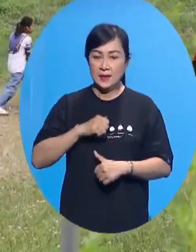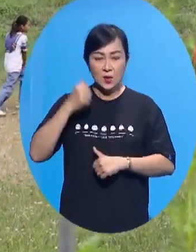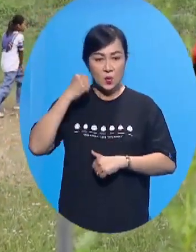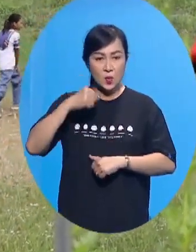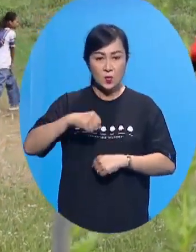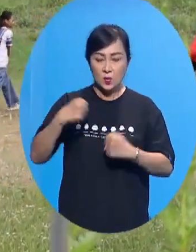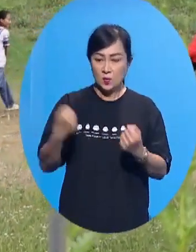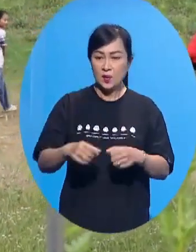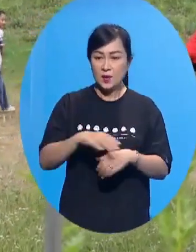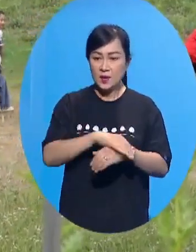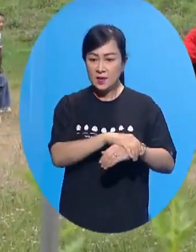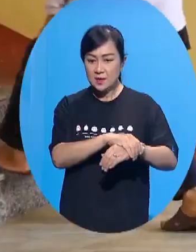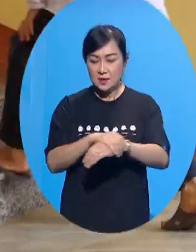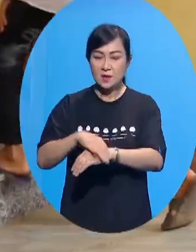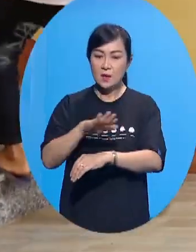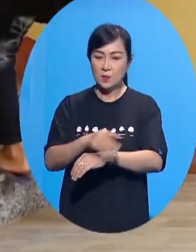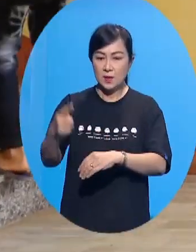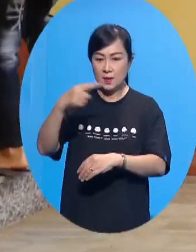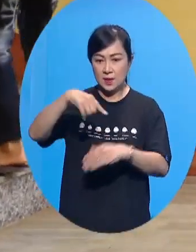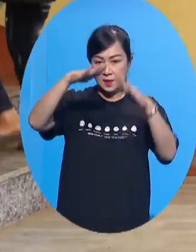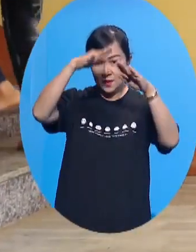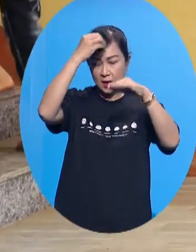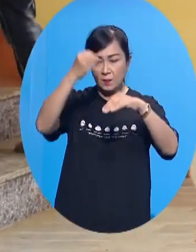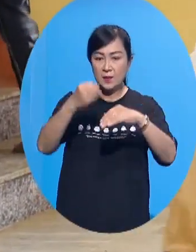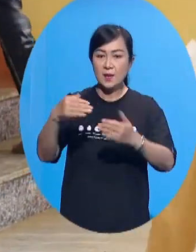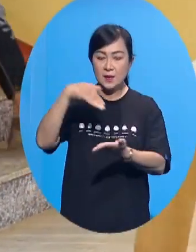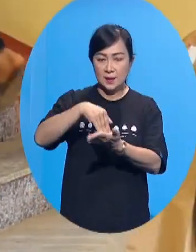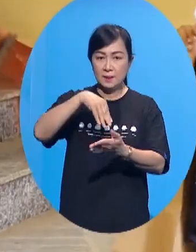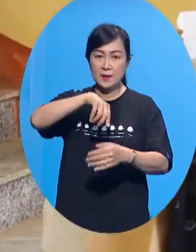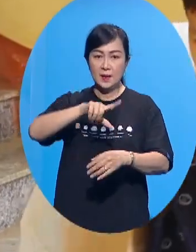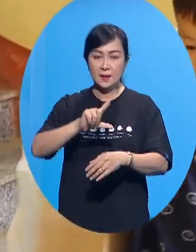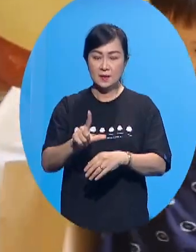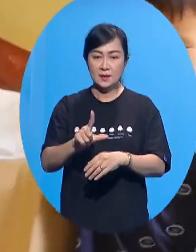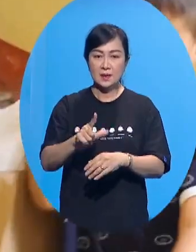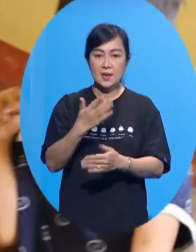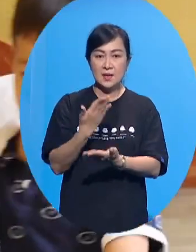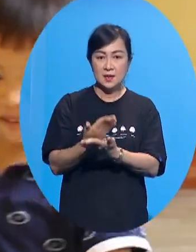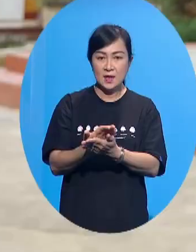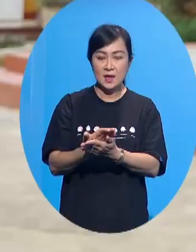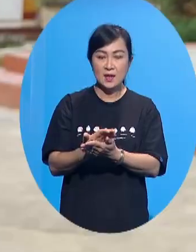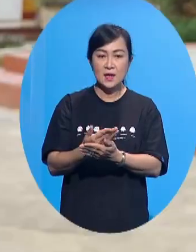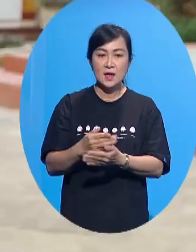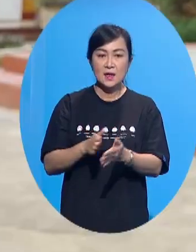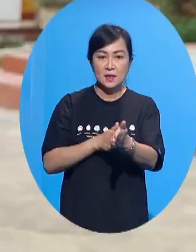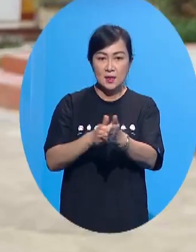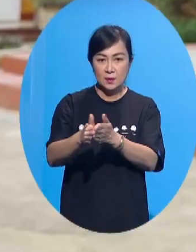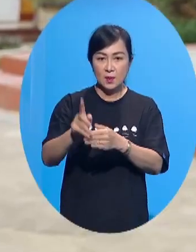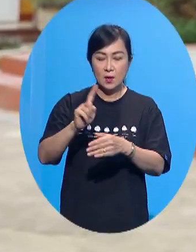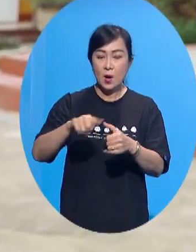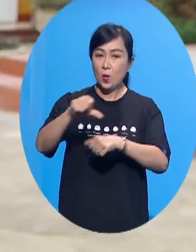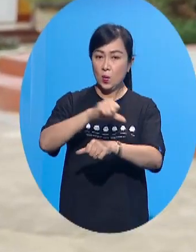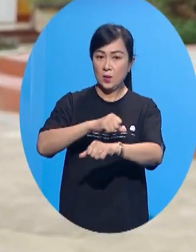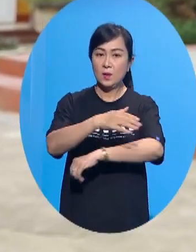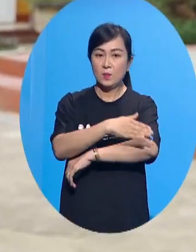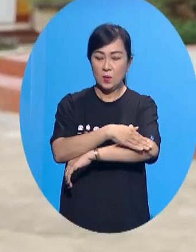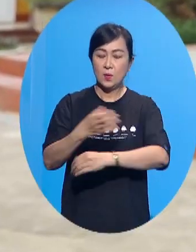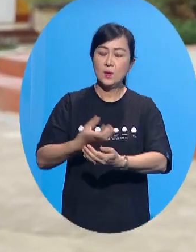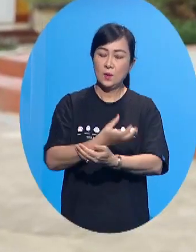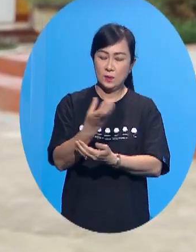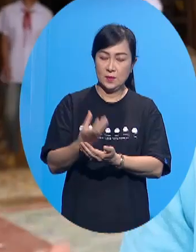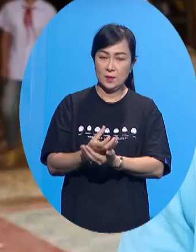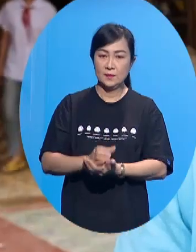để đưa các em trở lại trường học. Nghĩa cử này đã tiếp thêm năng lượng, động lực để Uniqlo tiếp tục có những hoạt động hỗ trợ cộng